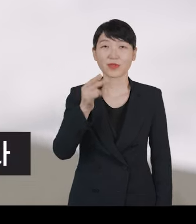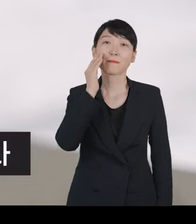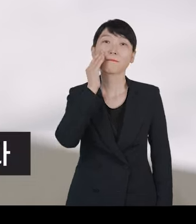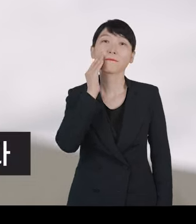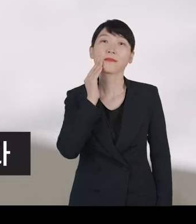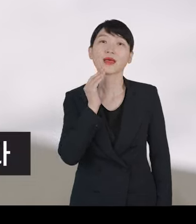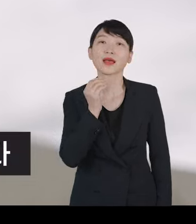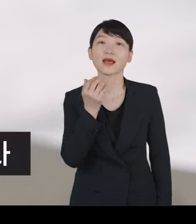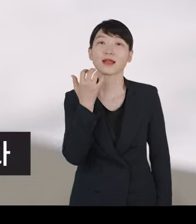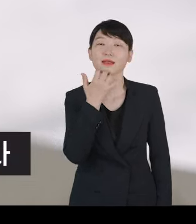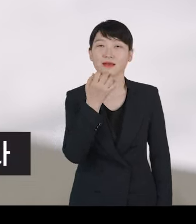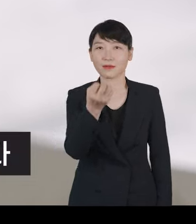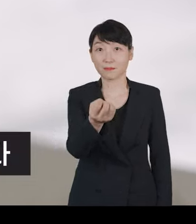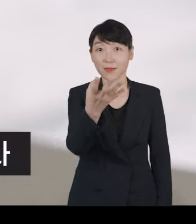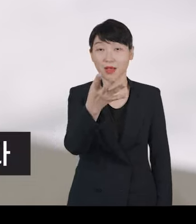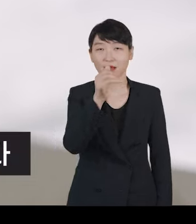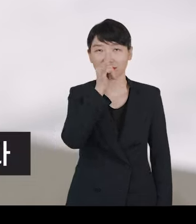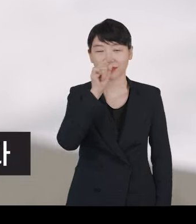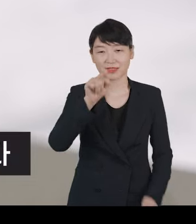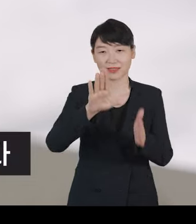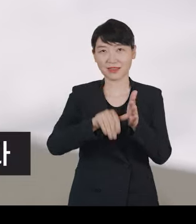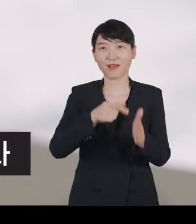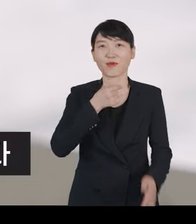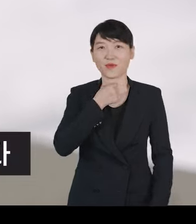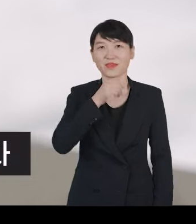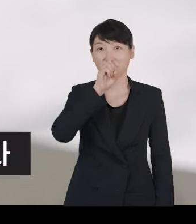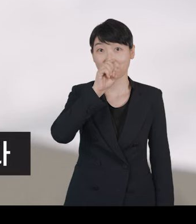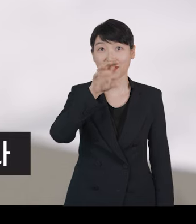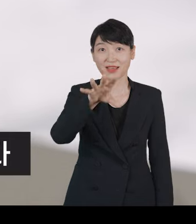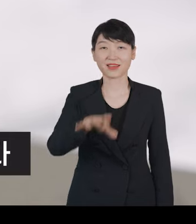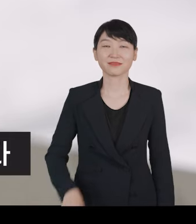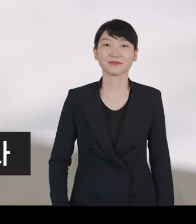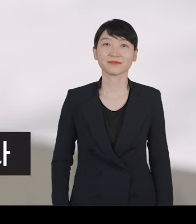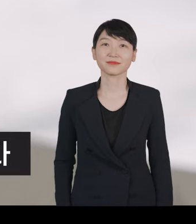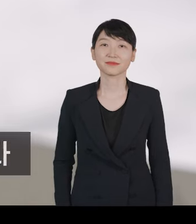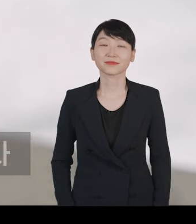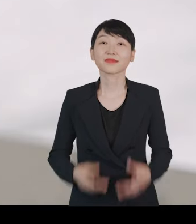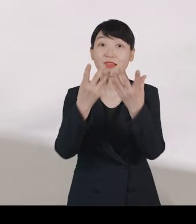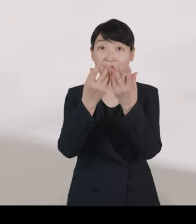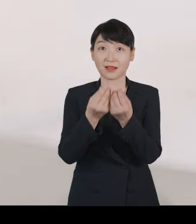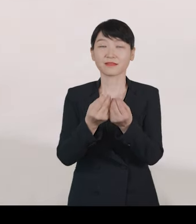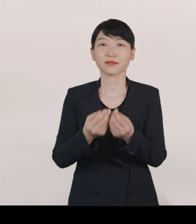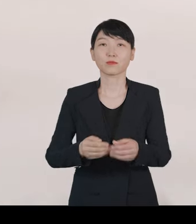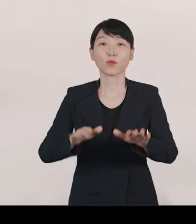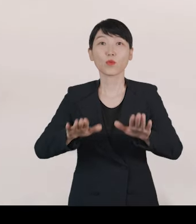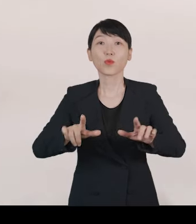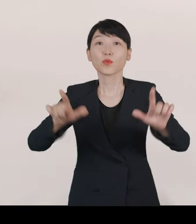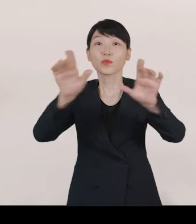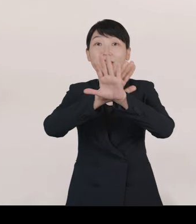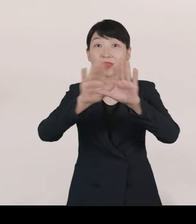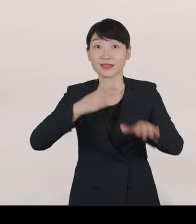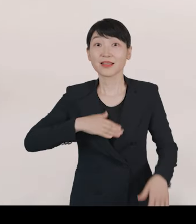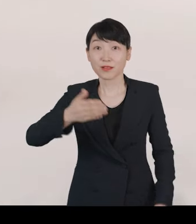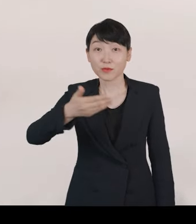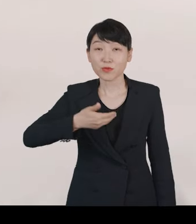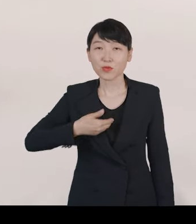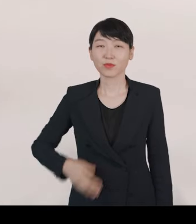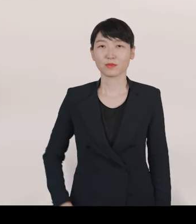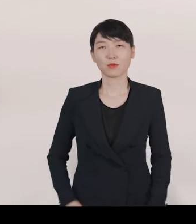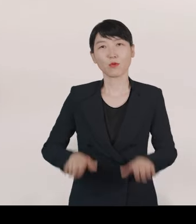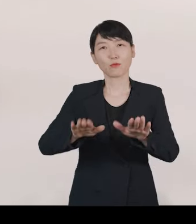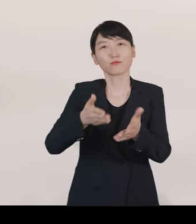소리와 함께 푸른색으로 바뀌면 원하는 것을 이야기합니다. 예를 들어 오늘